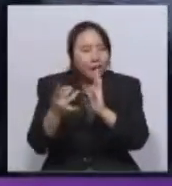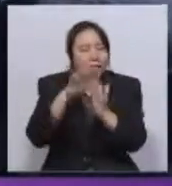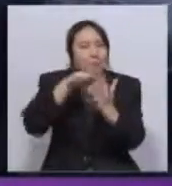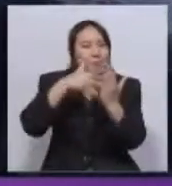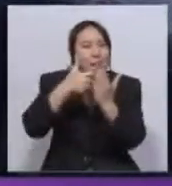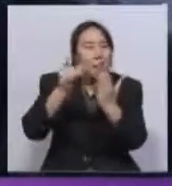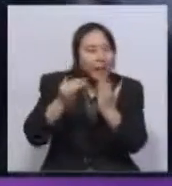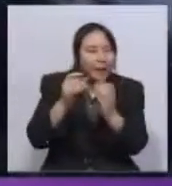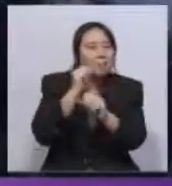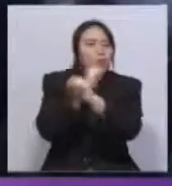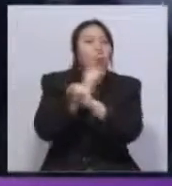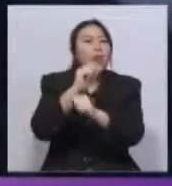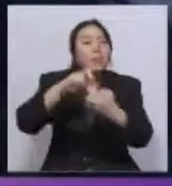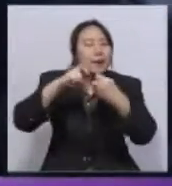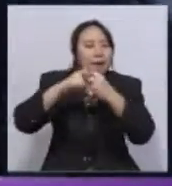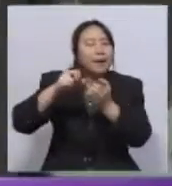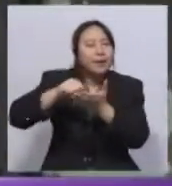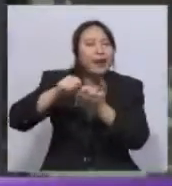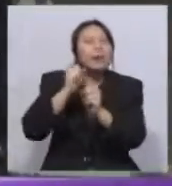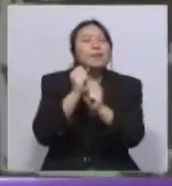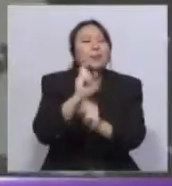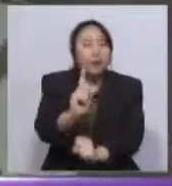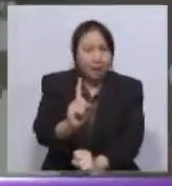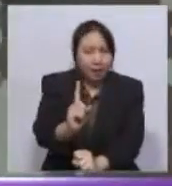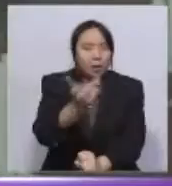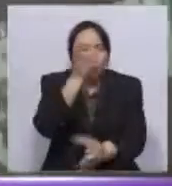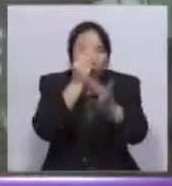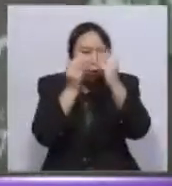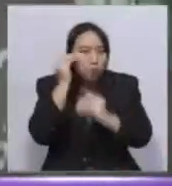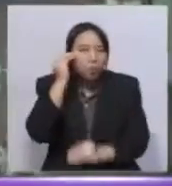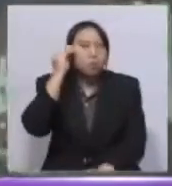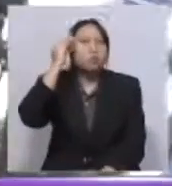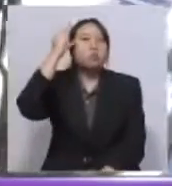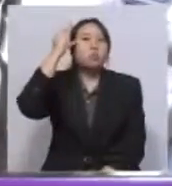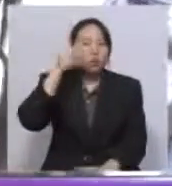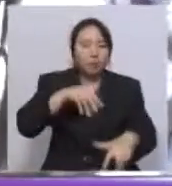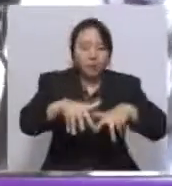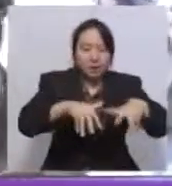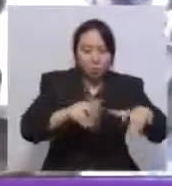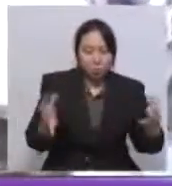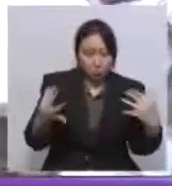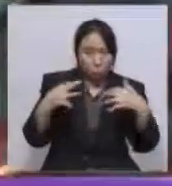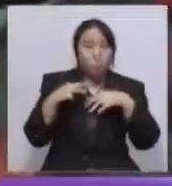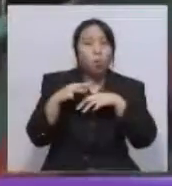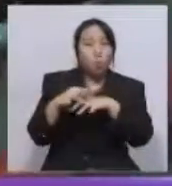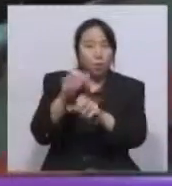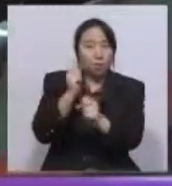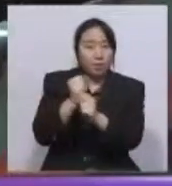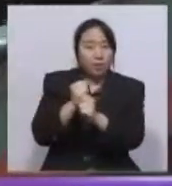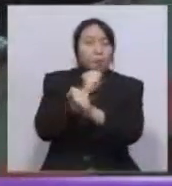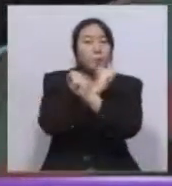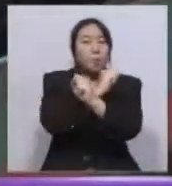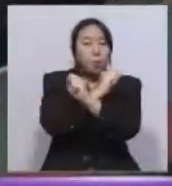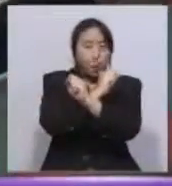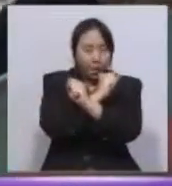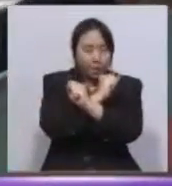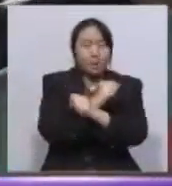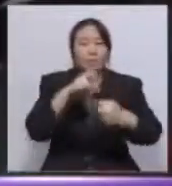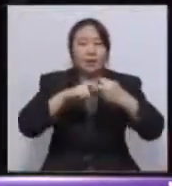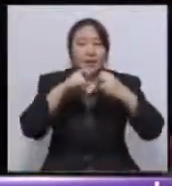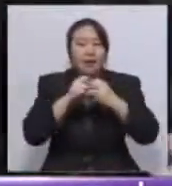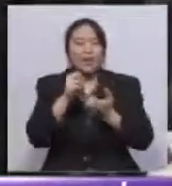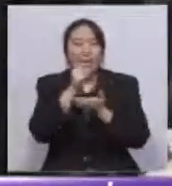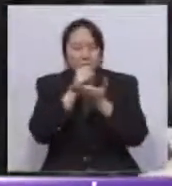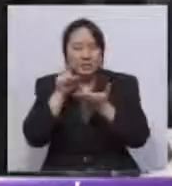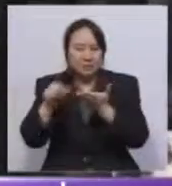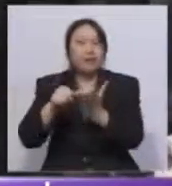การป้องกันและแก้ไขปัญหายาเสพติดรวมทั้งให้ประชาชนมีส่วนร่วมในการดำเนินงานป้องกันและแก้ไขปัญหาย